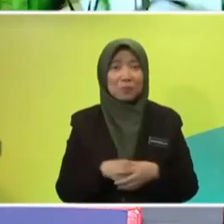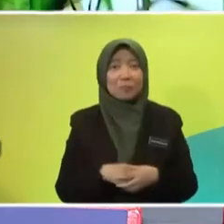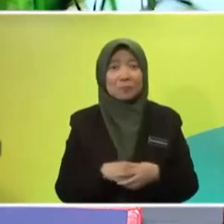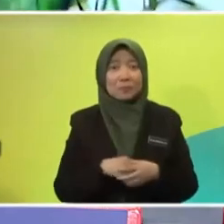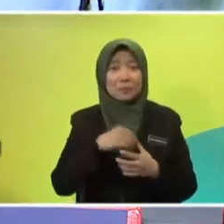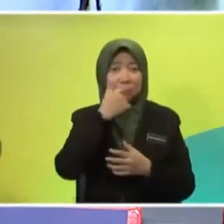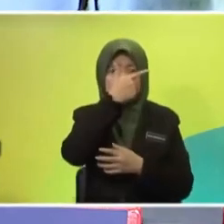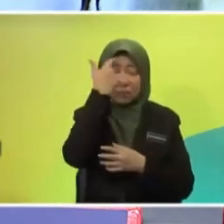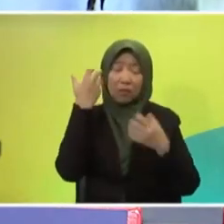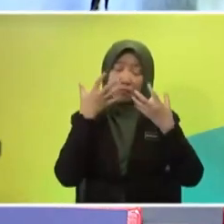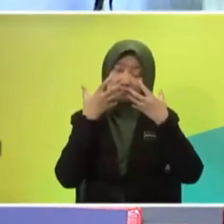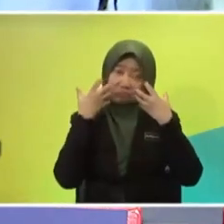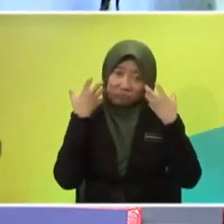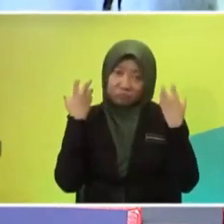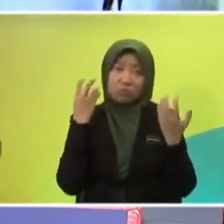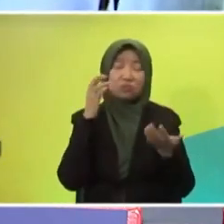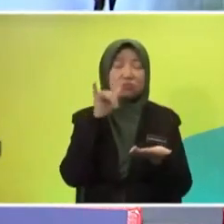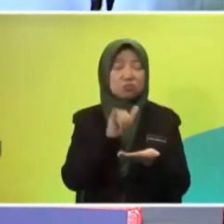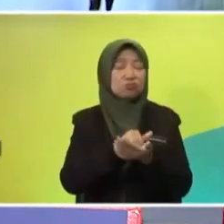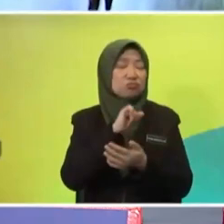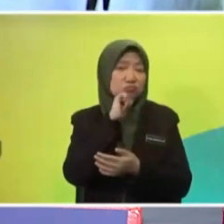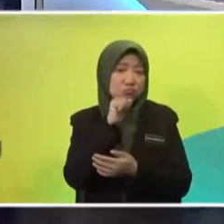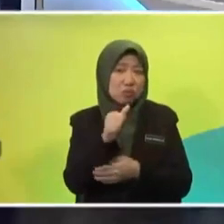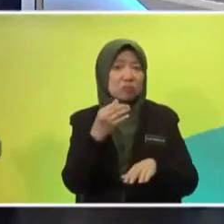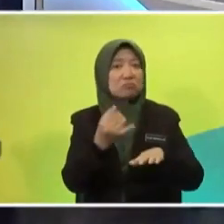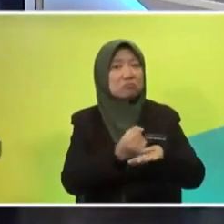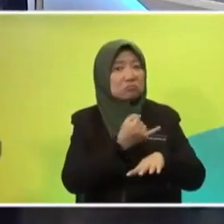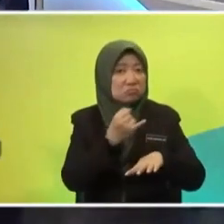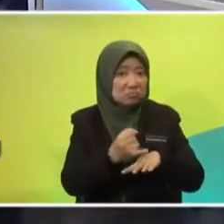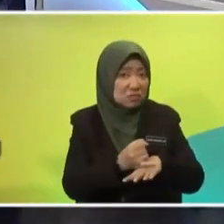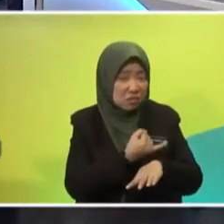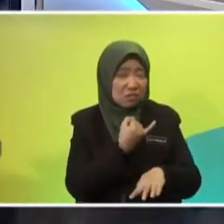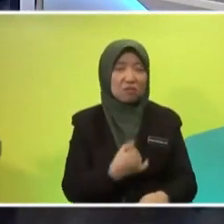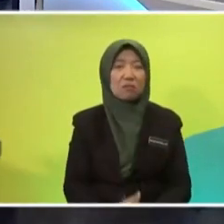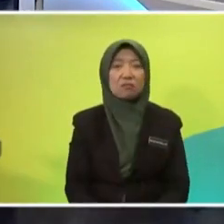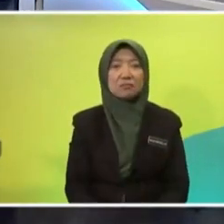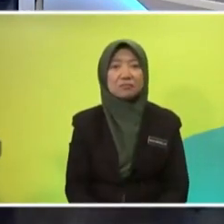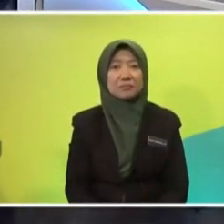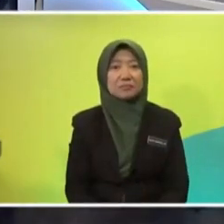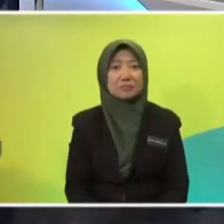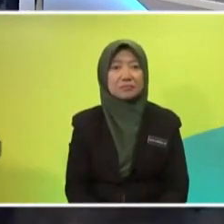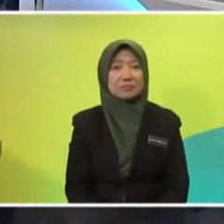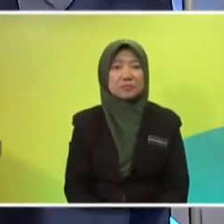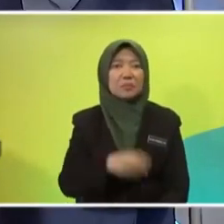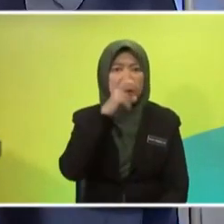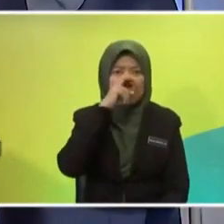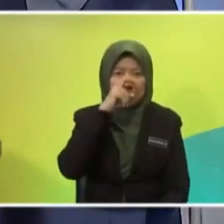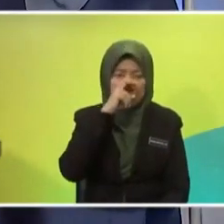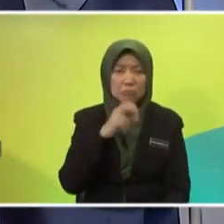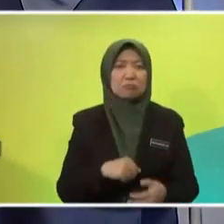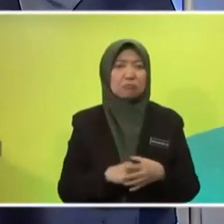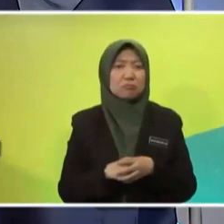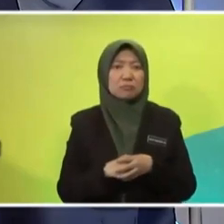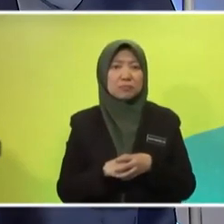itu bukanlah haiwan jinak tetapi haiwan liar. Oh, betul Kak Rina. Kita tidak boleh memelihara haiwan